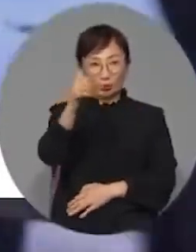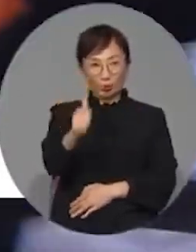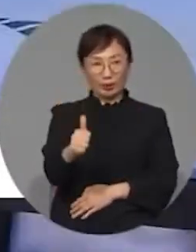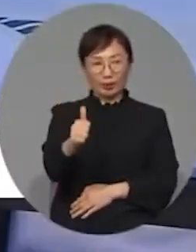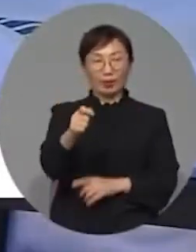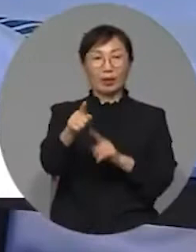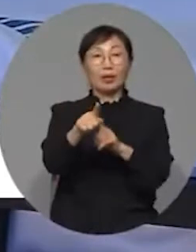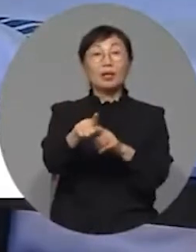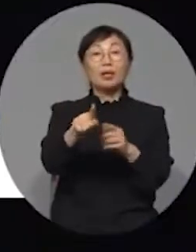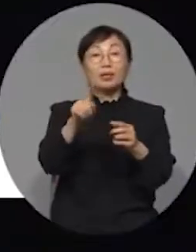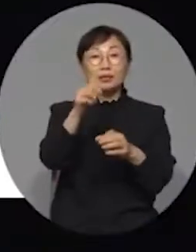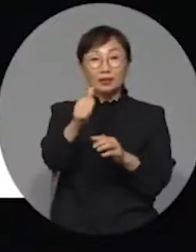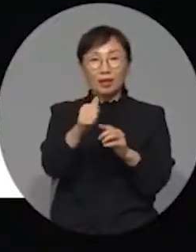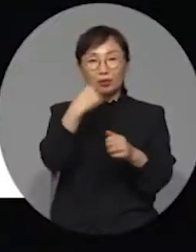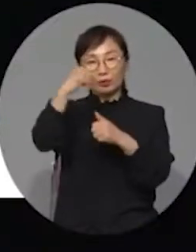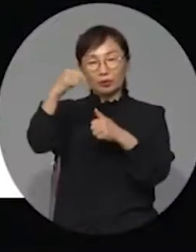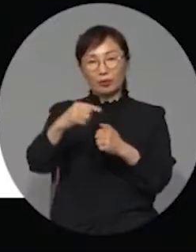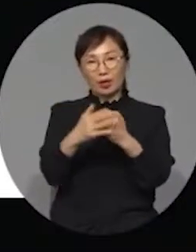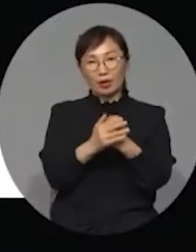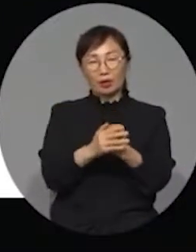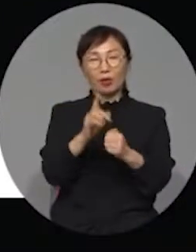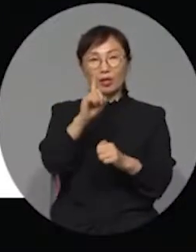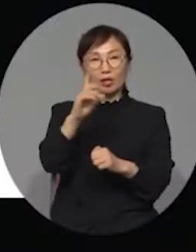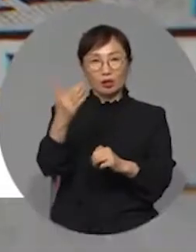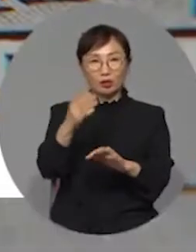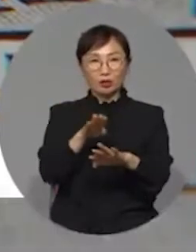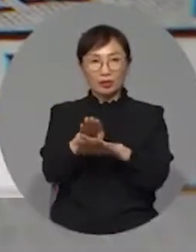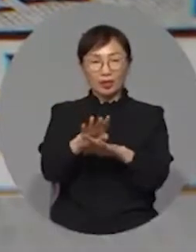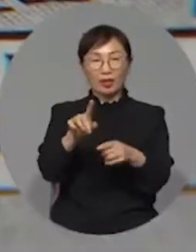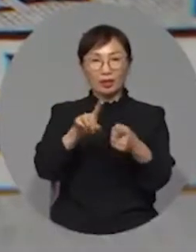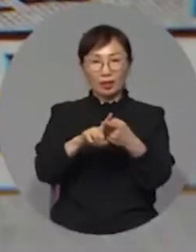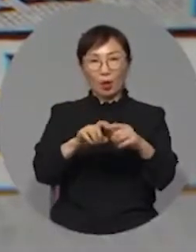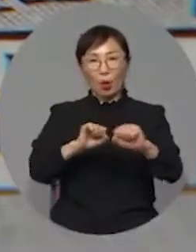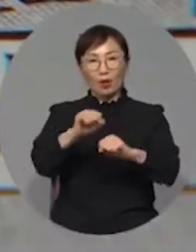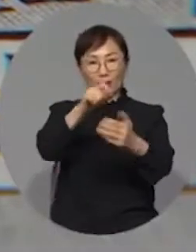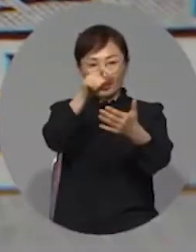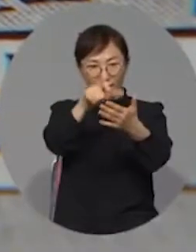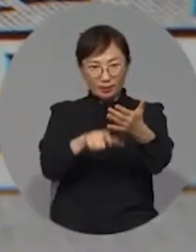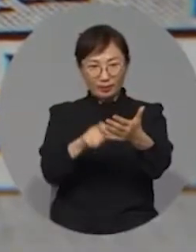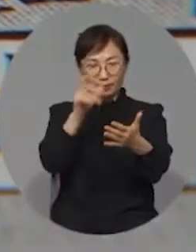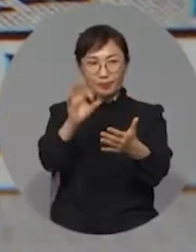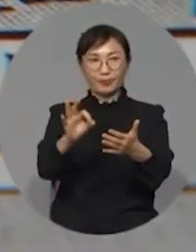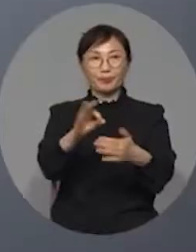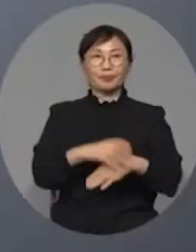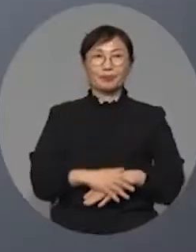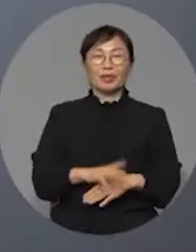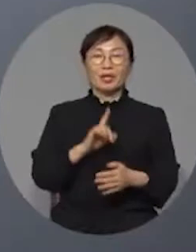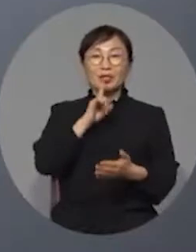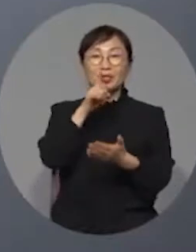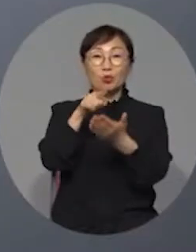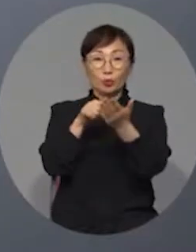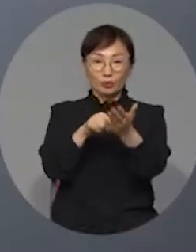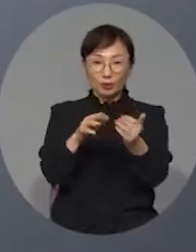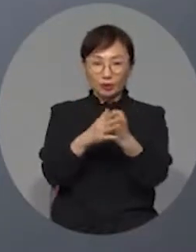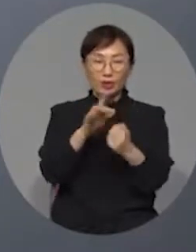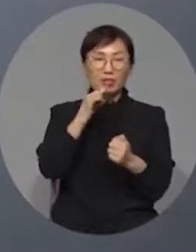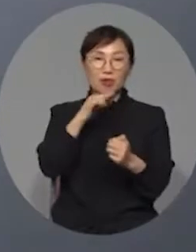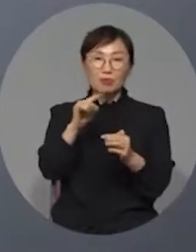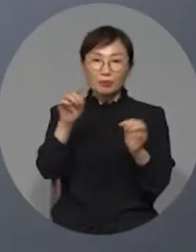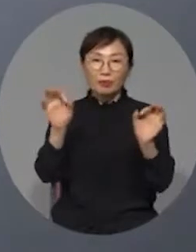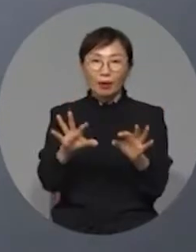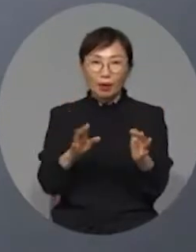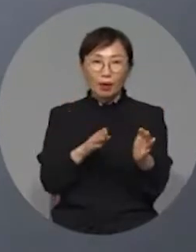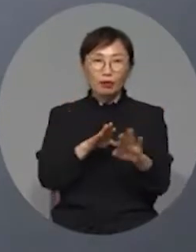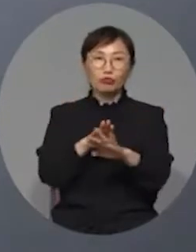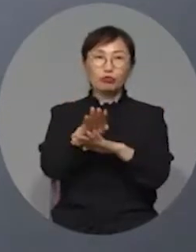7시쯤 소방서장의 지시를 받고 출동한 구급대원의 구급활동 일지입니다. 신고를 받고 1분 만에 출동해